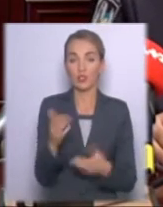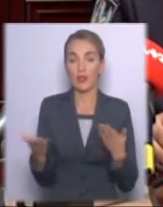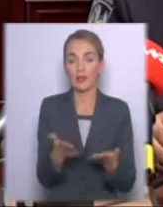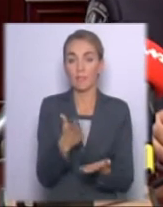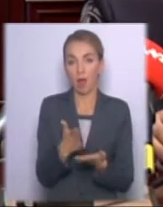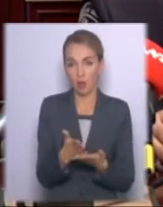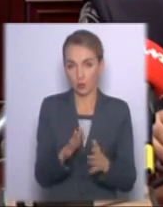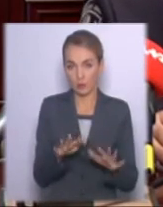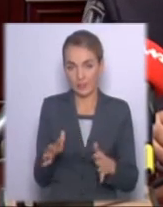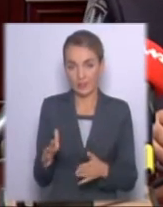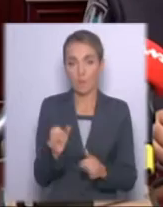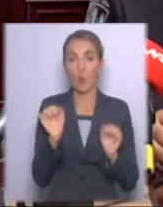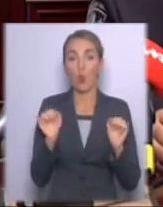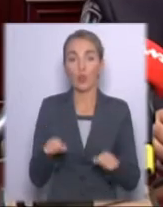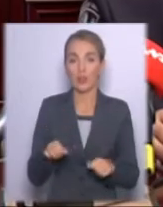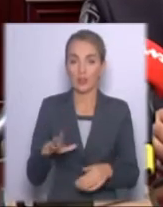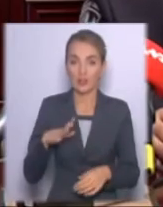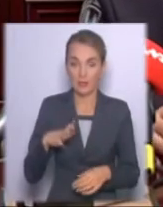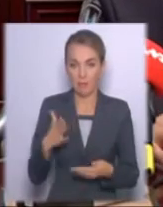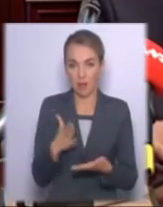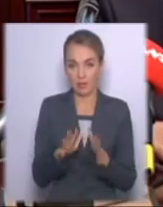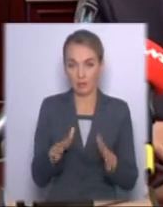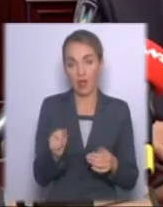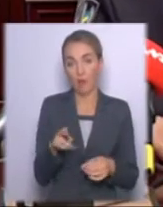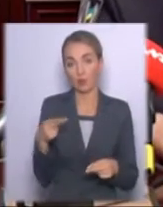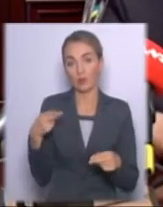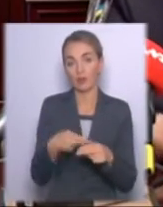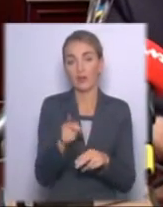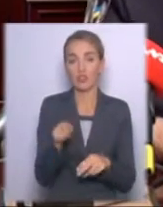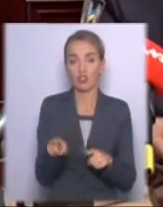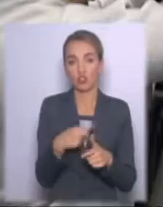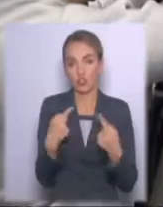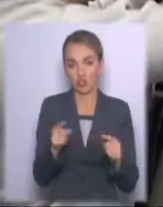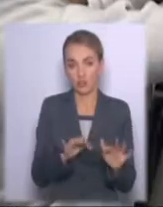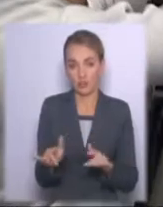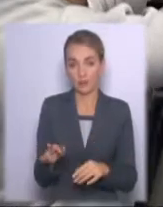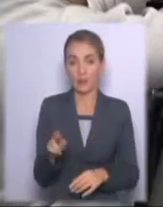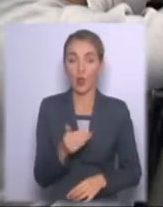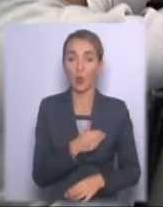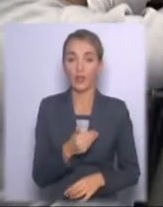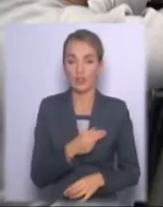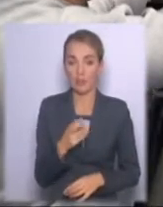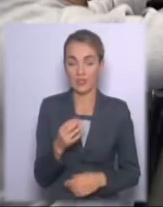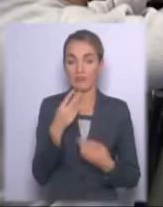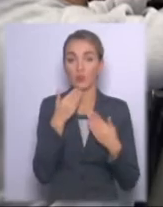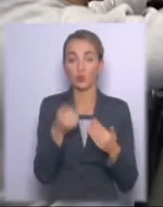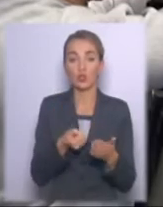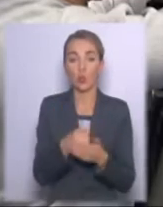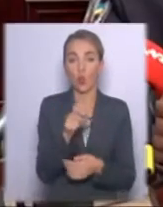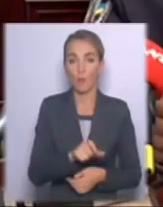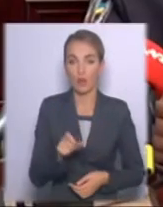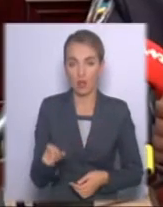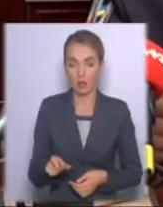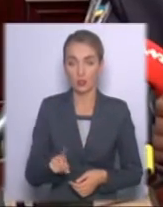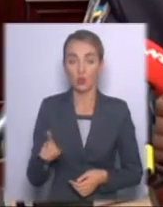місце, могли мати місце, або для того, щоб профілактувати ті чи інші дії. Я хотів би звернутися до громадян,